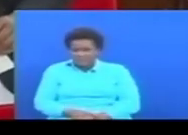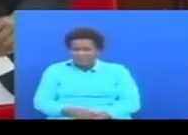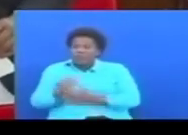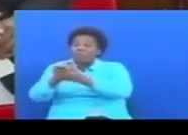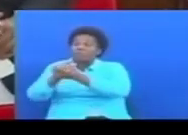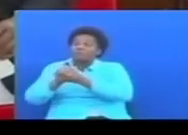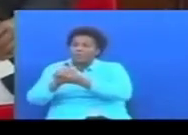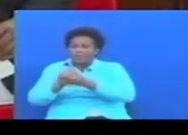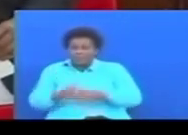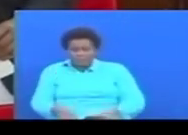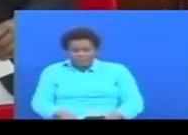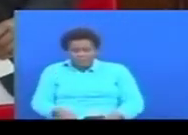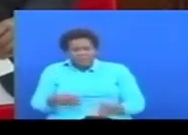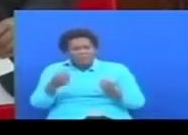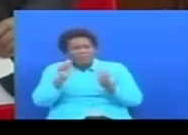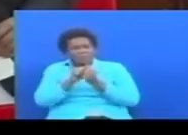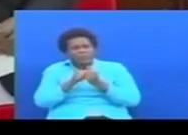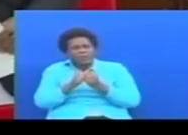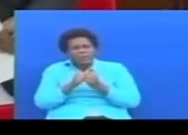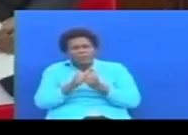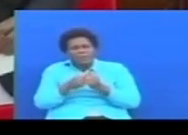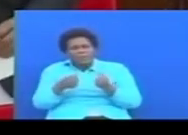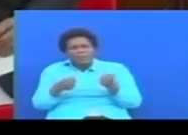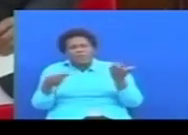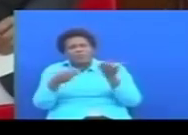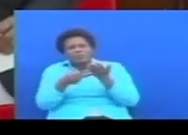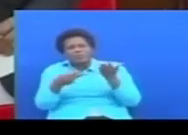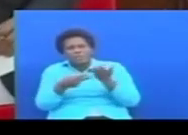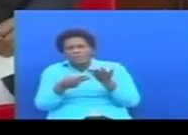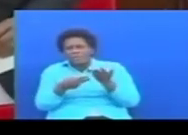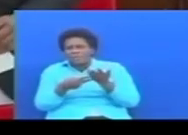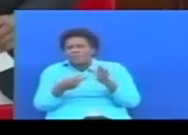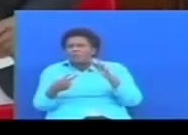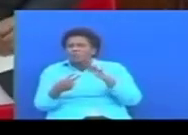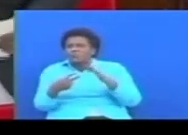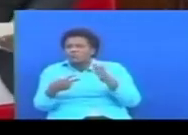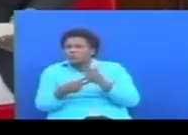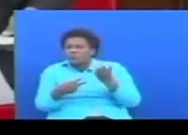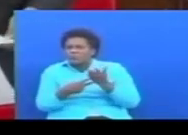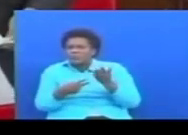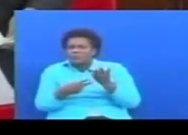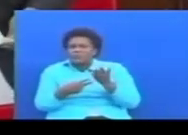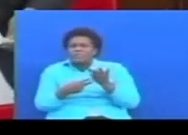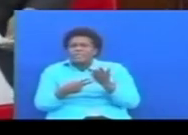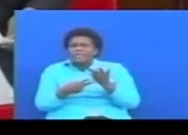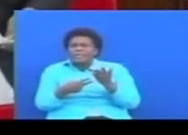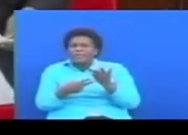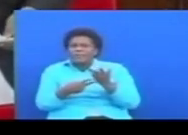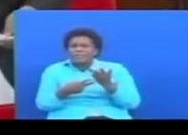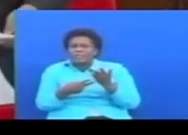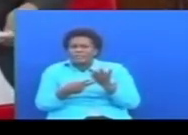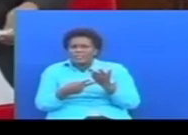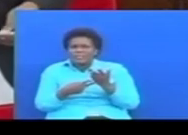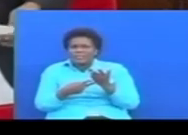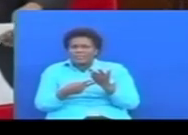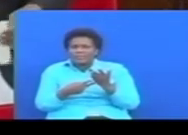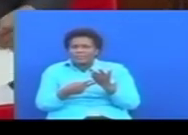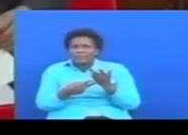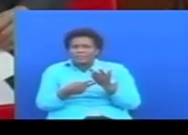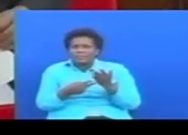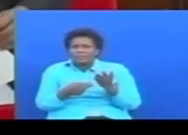Hatutaki kuwe na utata kwamba kutakuwa na upendeleo katika kupata kazi kutokana na mtu mahala anatoka. Kwa hiyo la msingi.